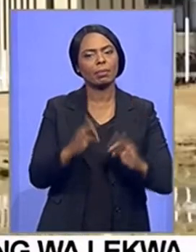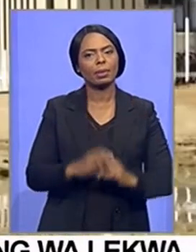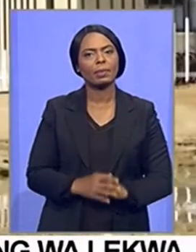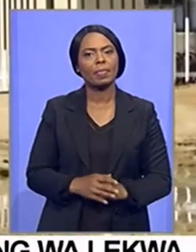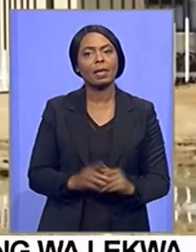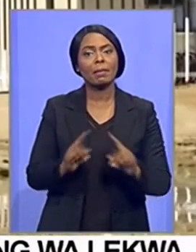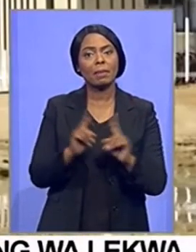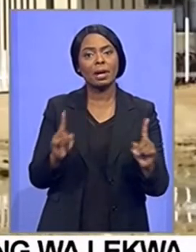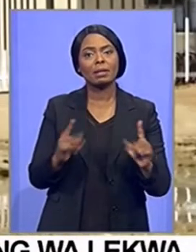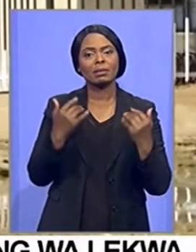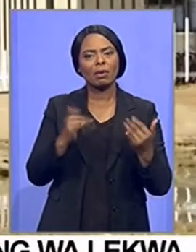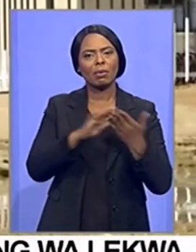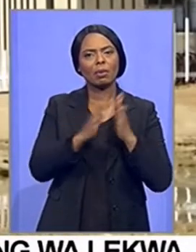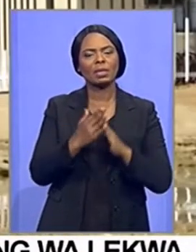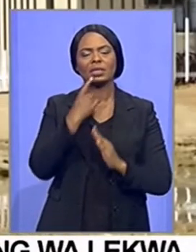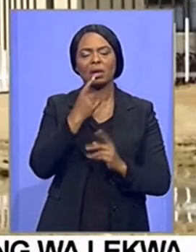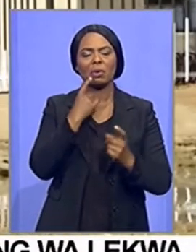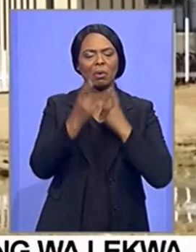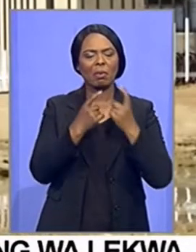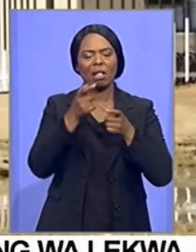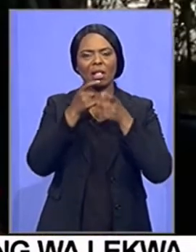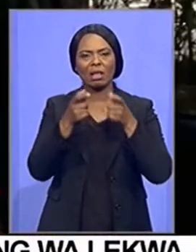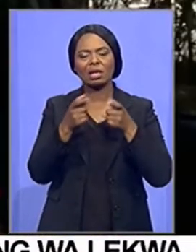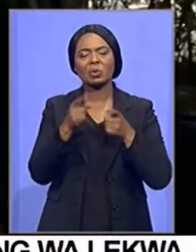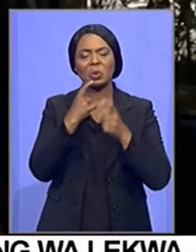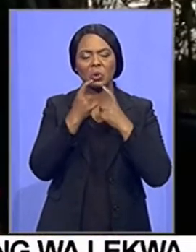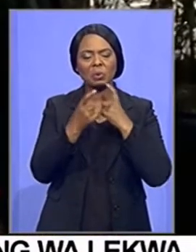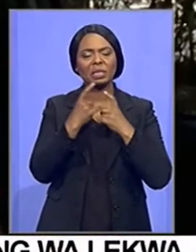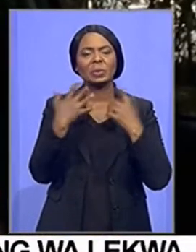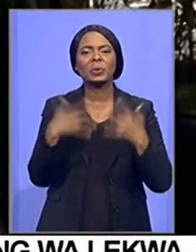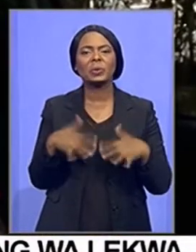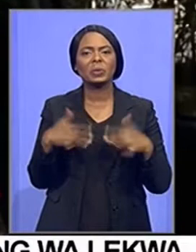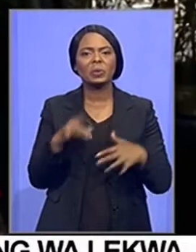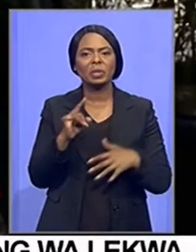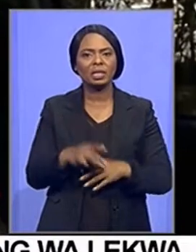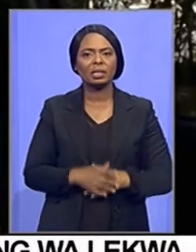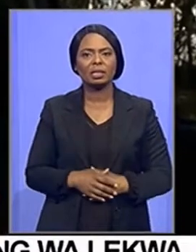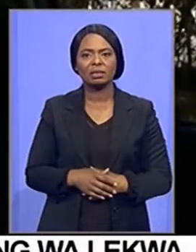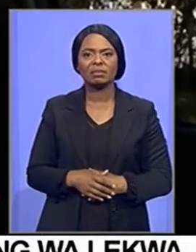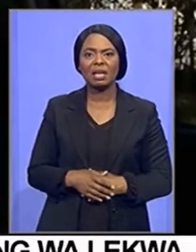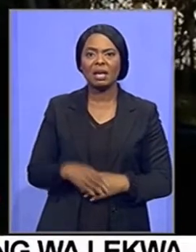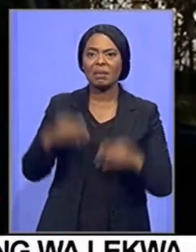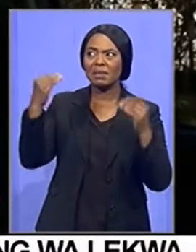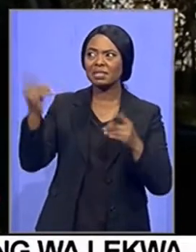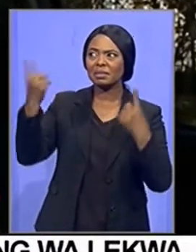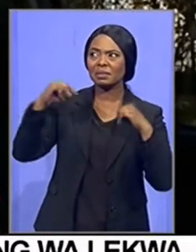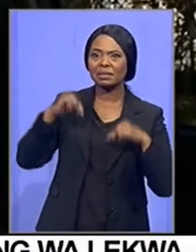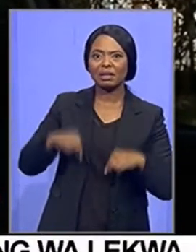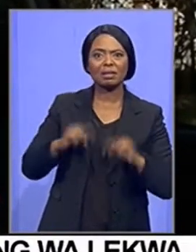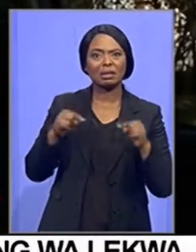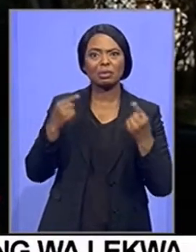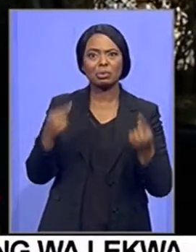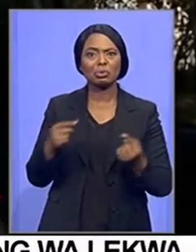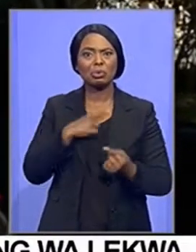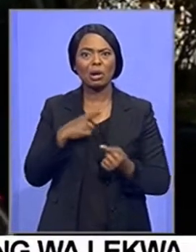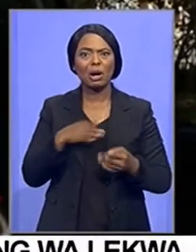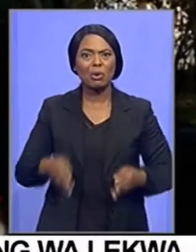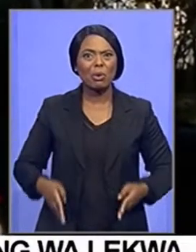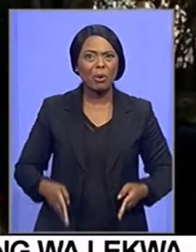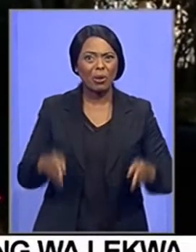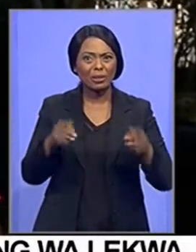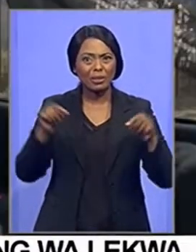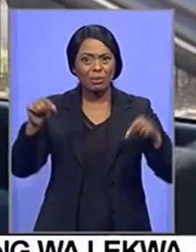fa baagi ba tlhagisa matshwenyego a bone. Nobody wants to come and invest here because of the roads. You can't even drive